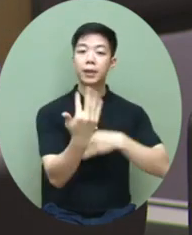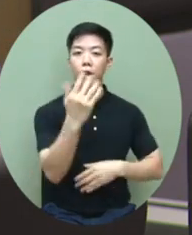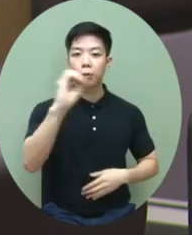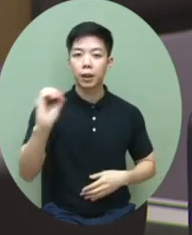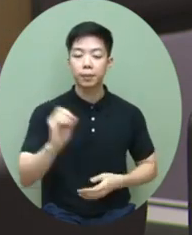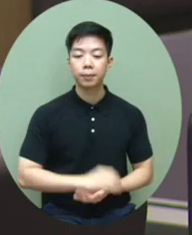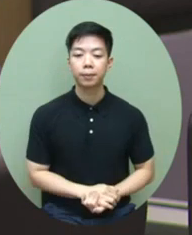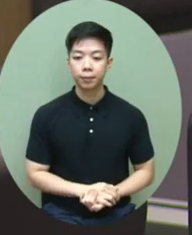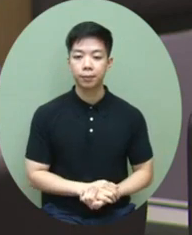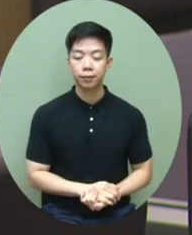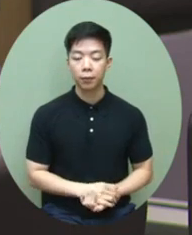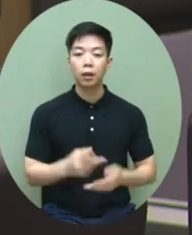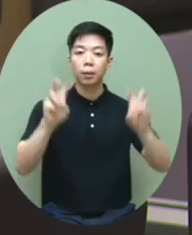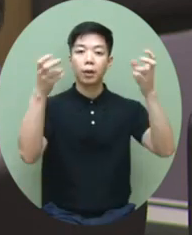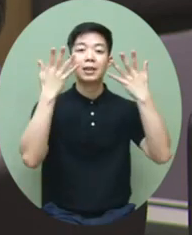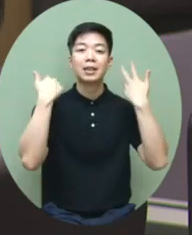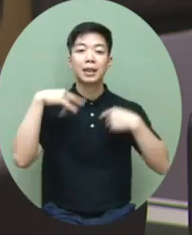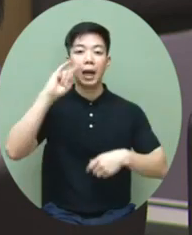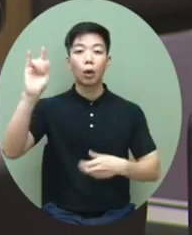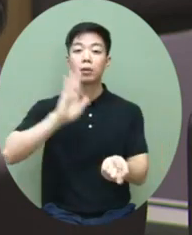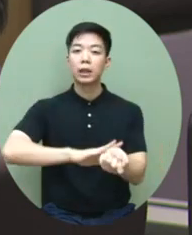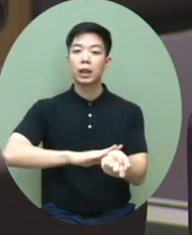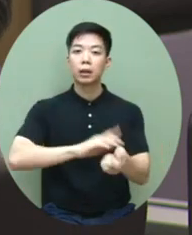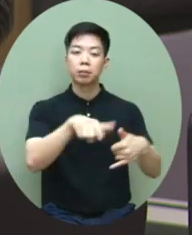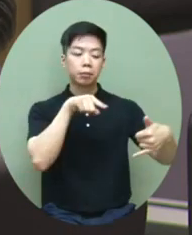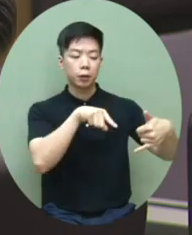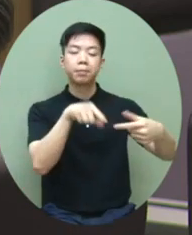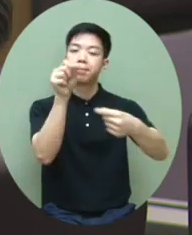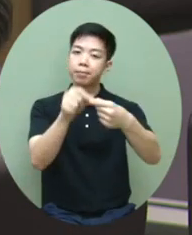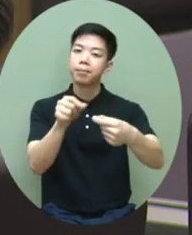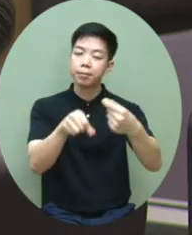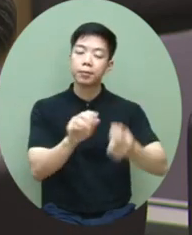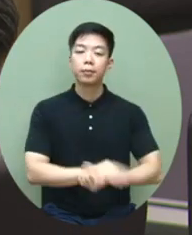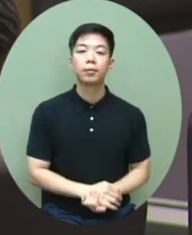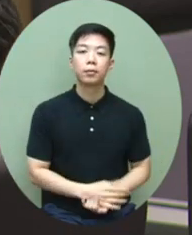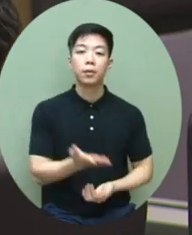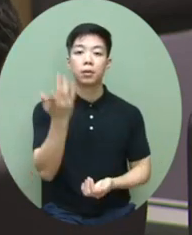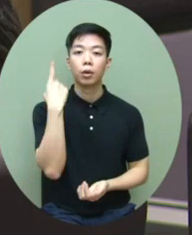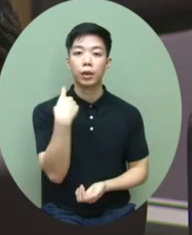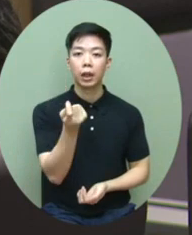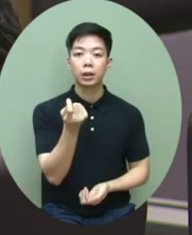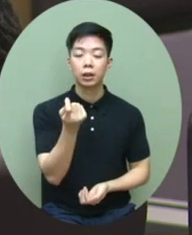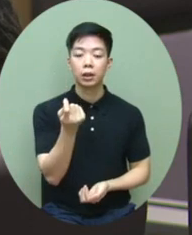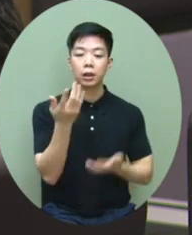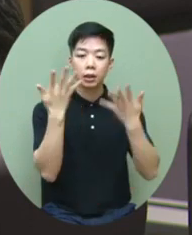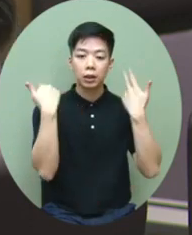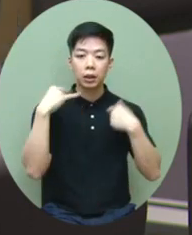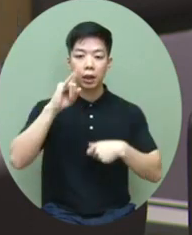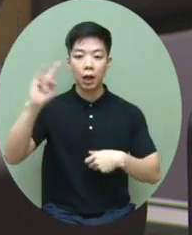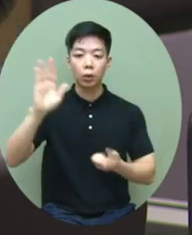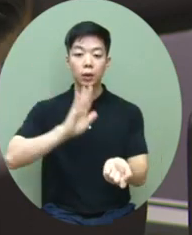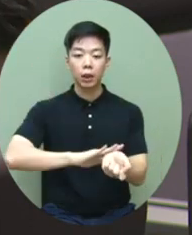跟進一下嗰個思考症嘅個案嘅，咁就頭先都講過話，最近見到因為有思考症要入院